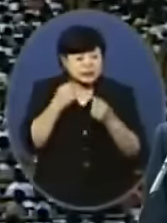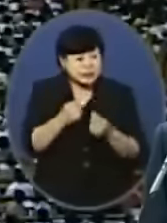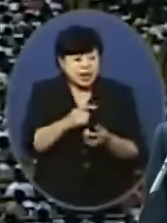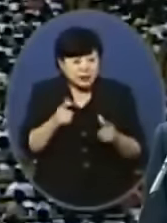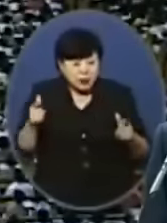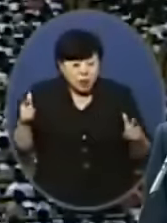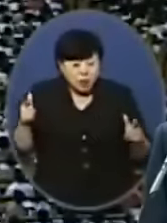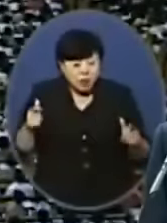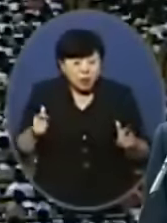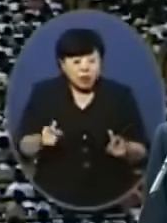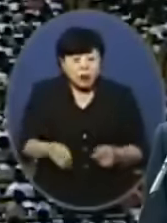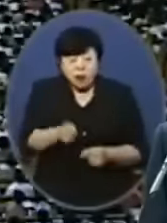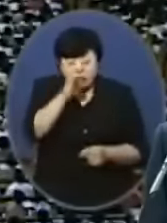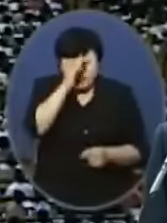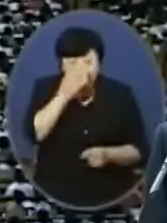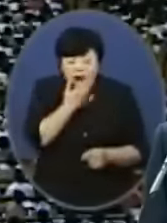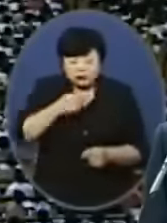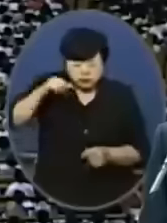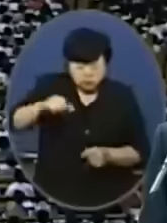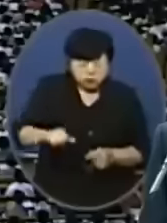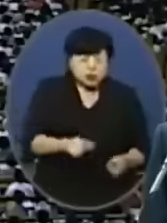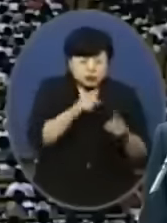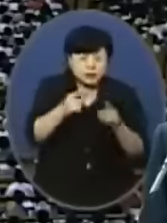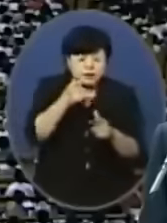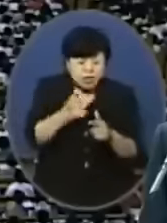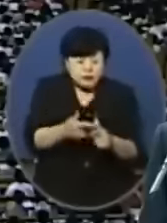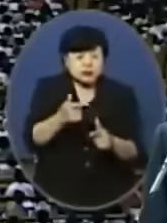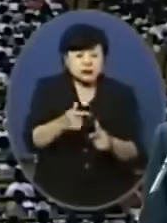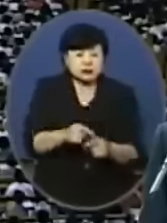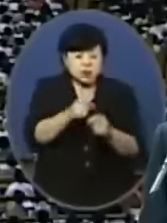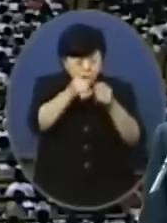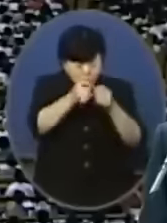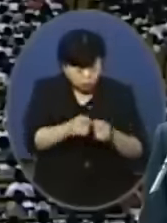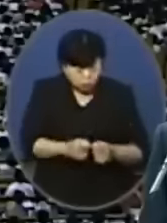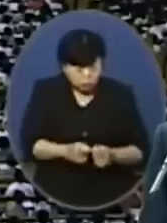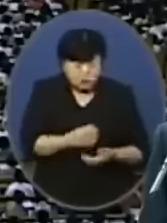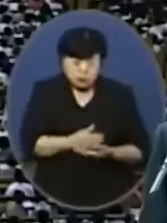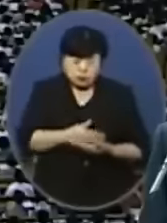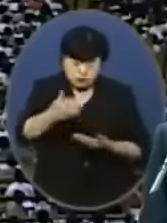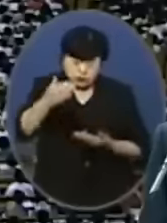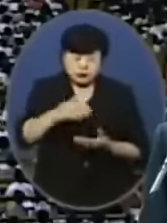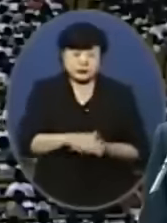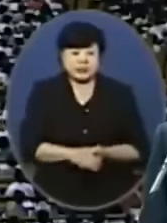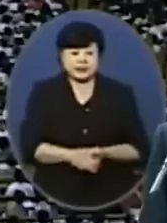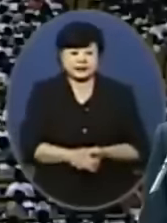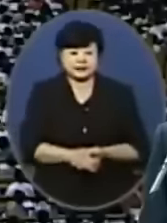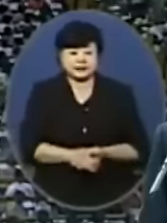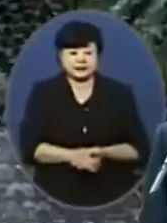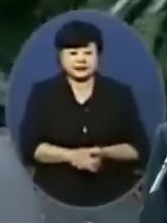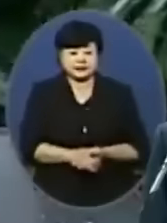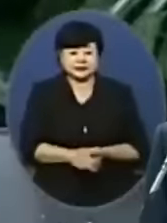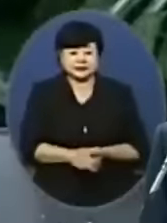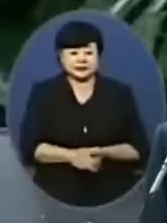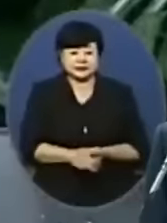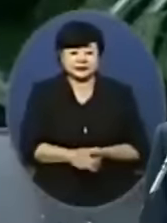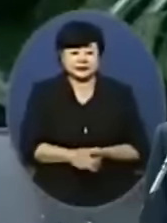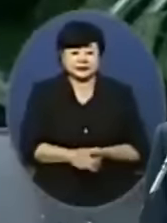아닙니다. 질병과 저주의 삶도 예수님은 철저히 제하여 주시는 것입니다.